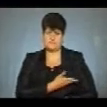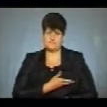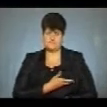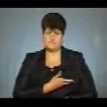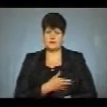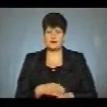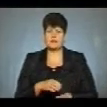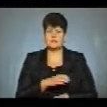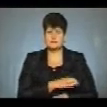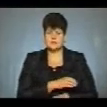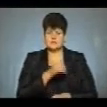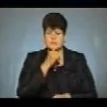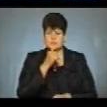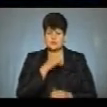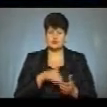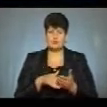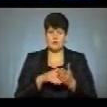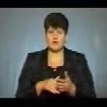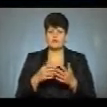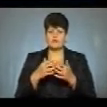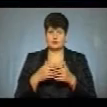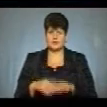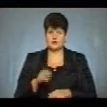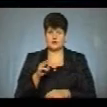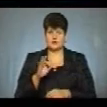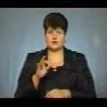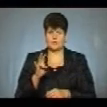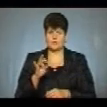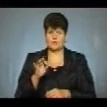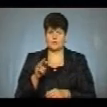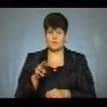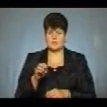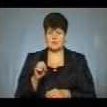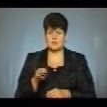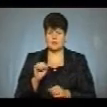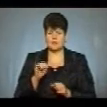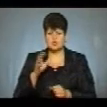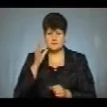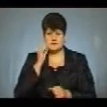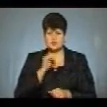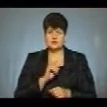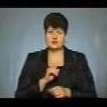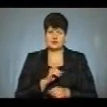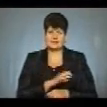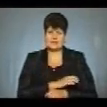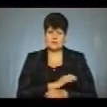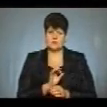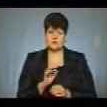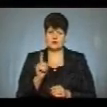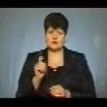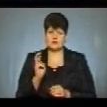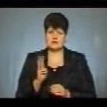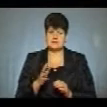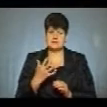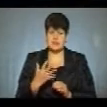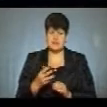Тиск Андрій Омелян виміряв з допомогою автоматичного тонометра. Можна вважати, що тиск нормальний, тому що 135 на